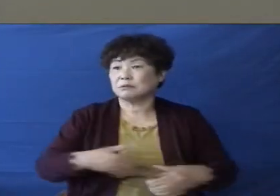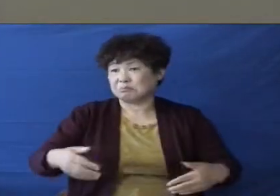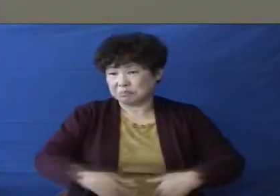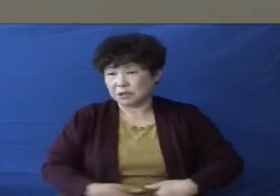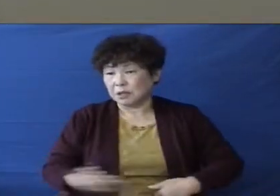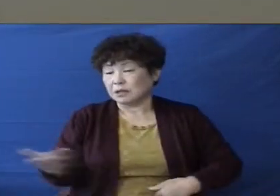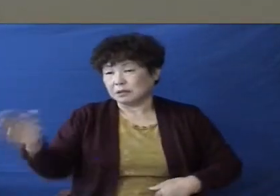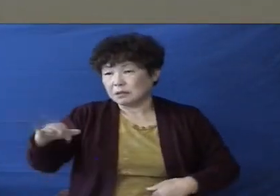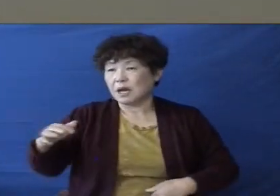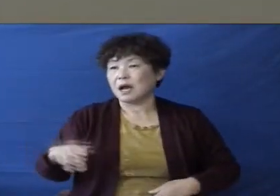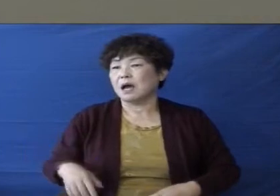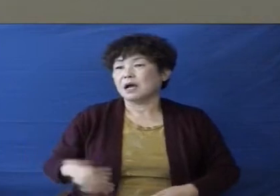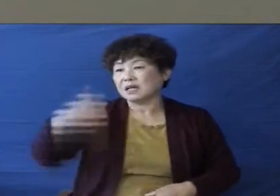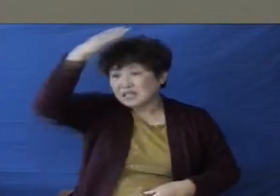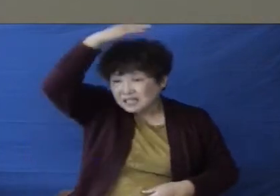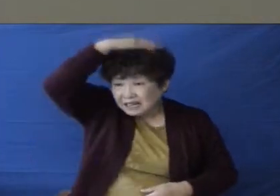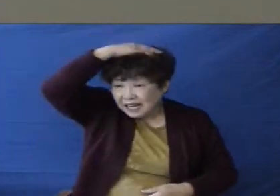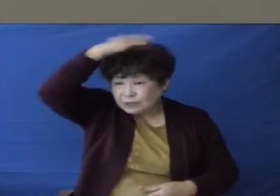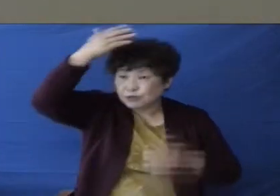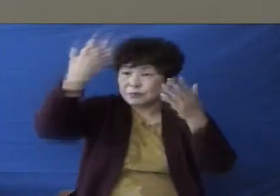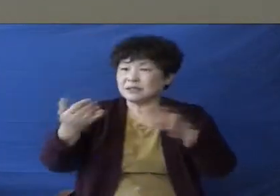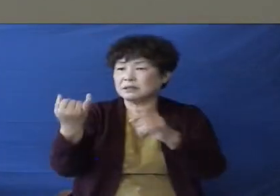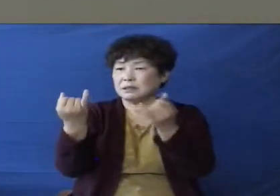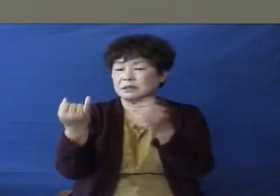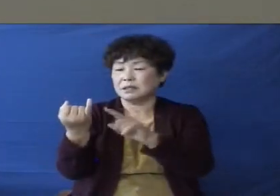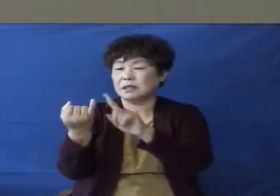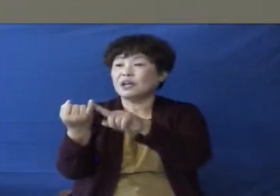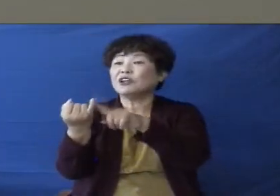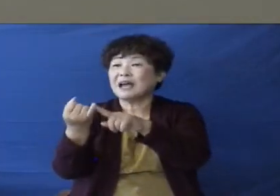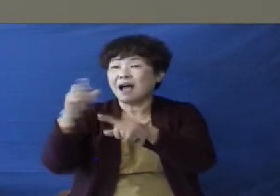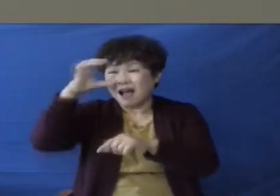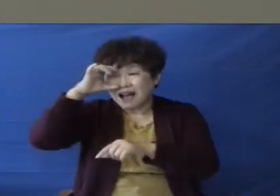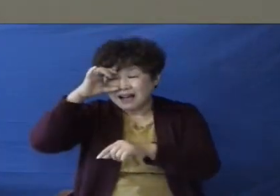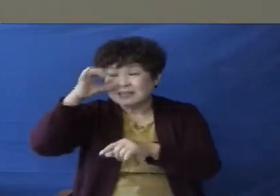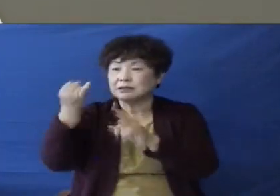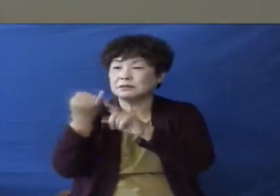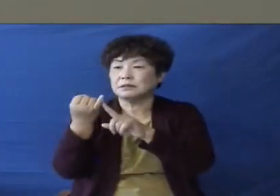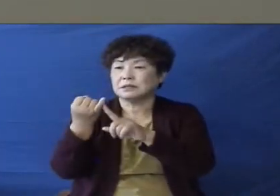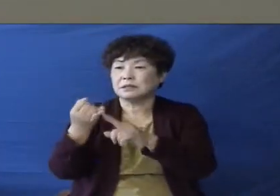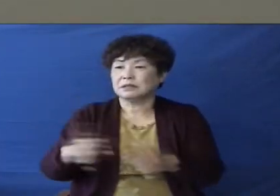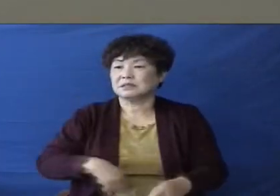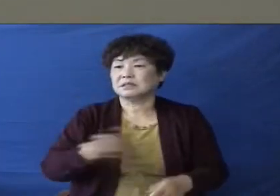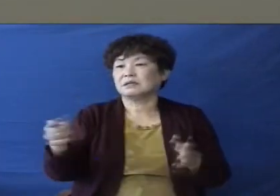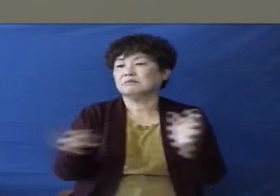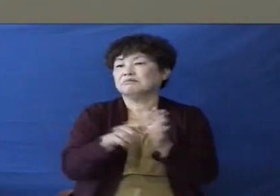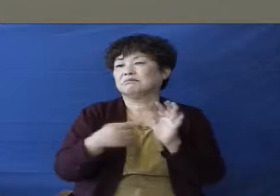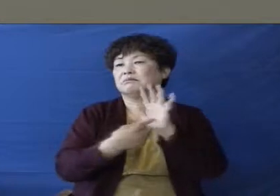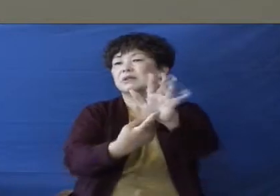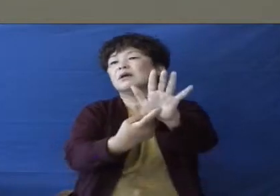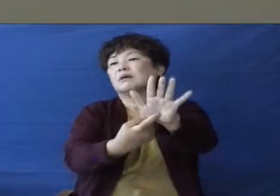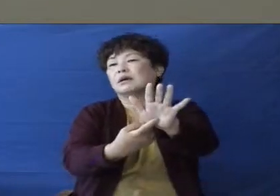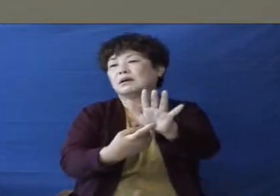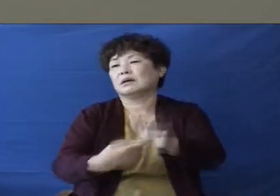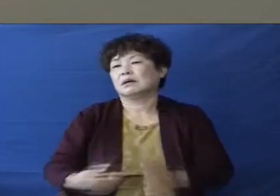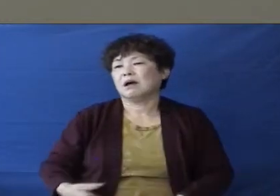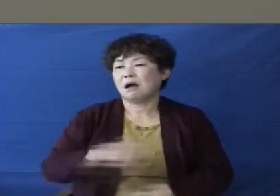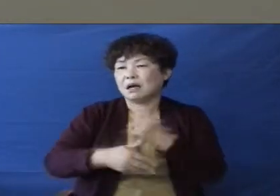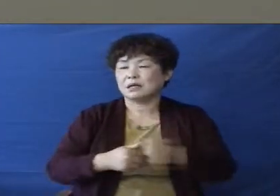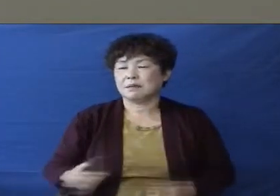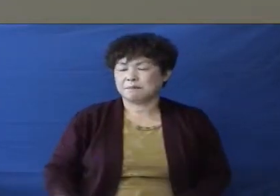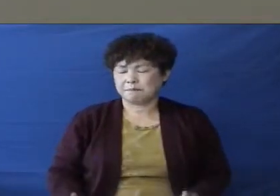아니라 아 각 성도들에게 그런 은사가 임해야 되요 아 제가 보니까요 목사님이 그런 은사를